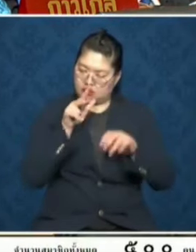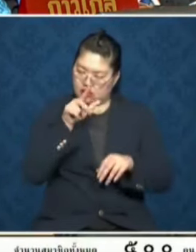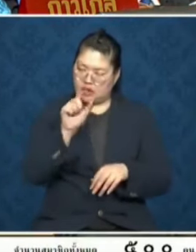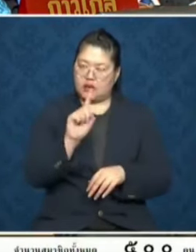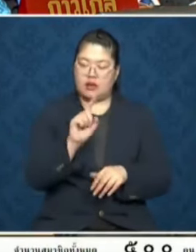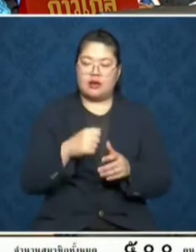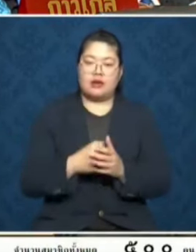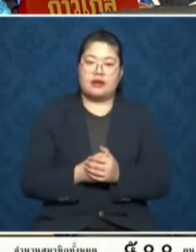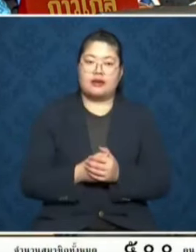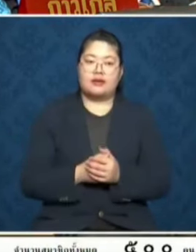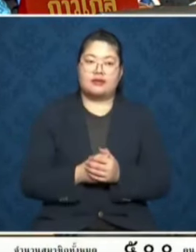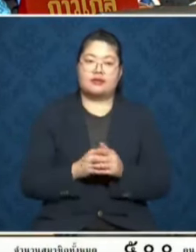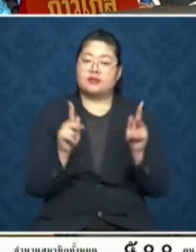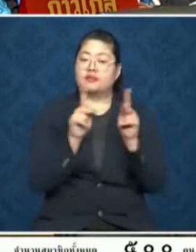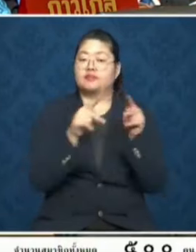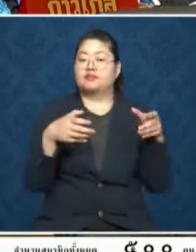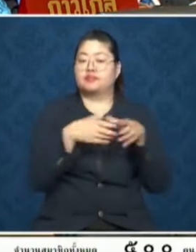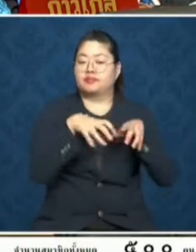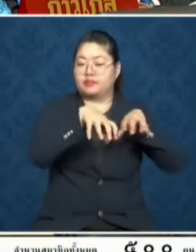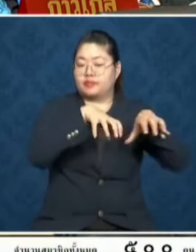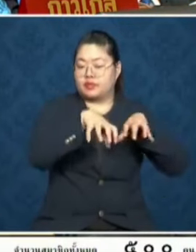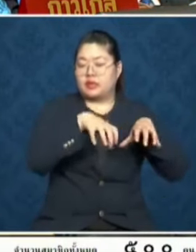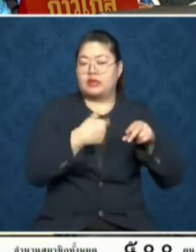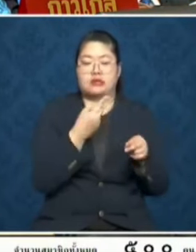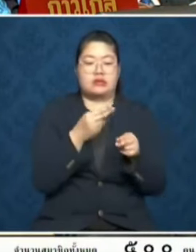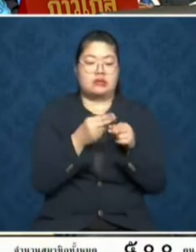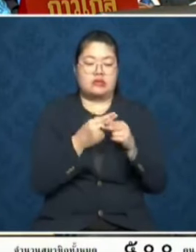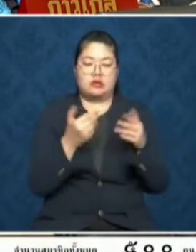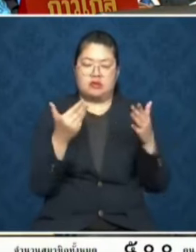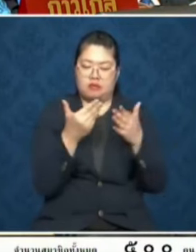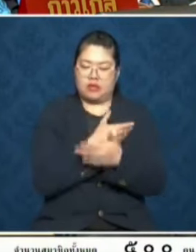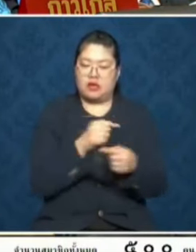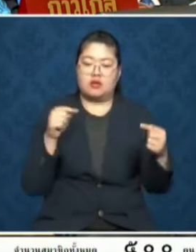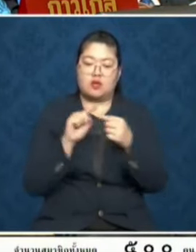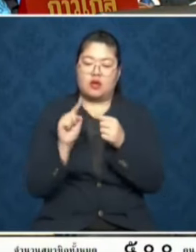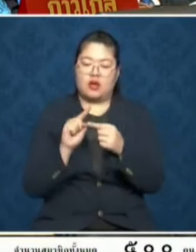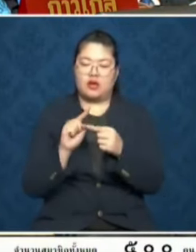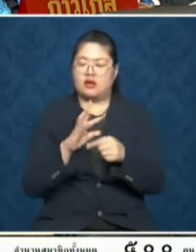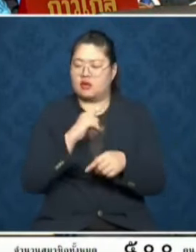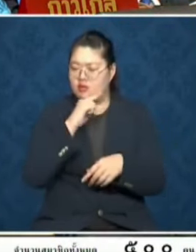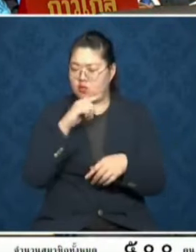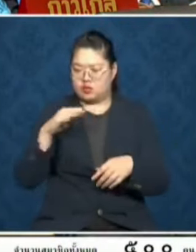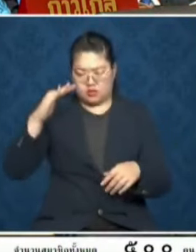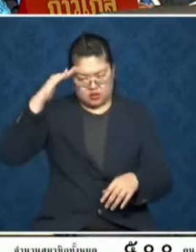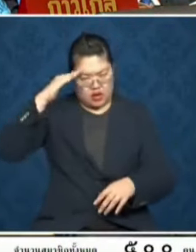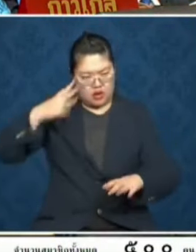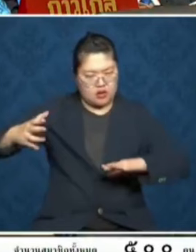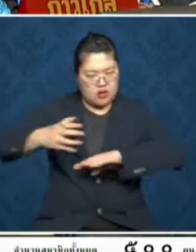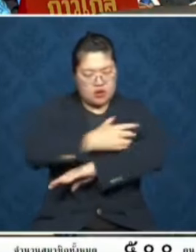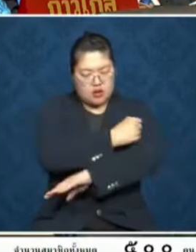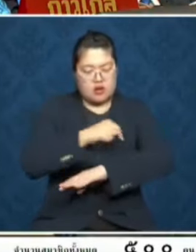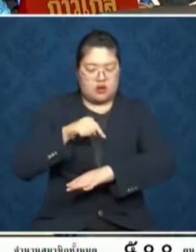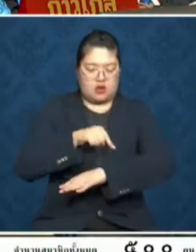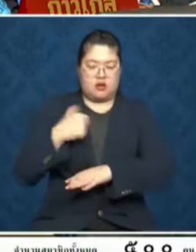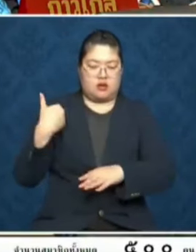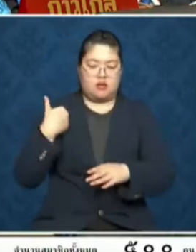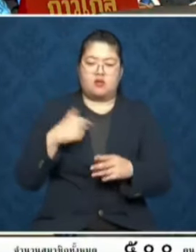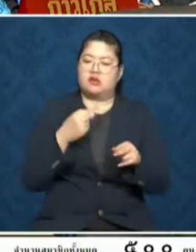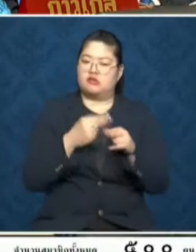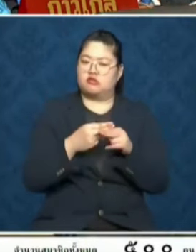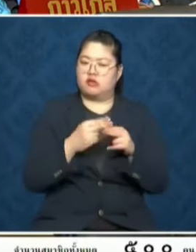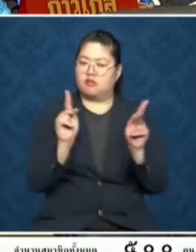ฐวิสาหกิจส่วนใหญ่ค่ะมักจะถูกเปลี่ยนแปลงหลังจากเกิดรัฐประหารทุกครั้งคำถามสำคัญค่ะจะมีความโปร่ง